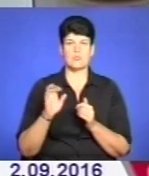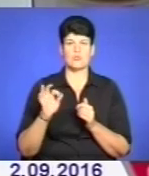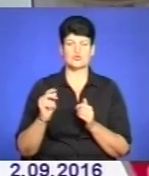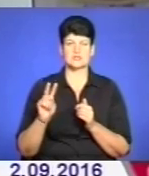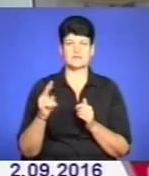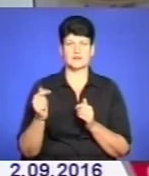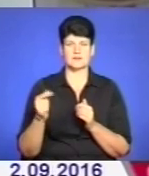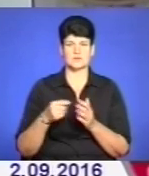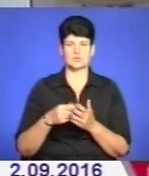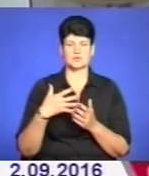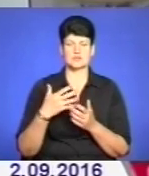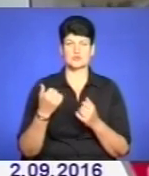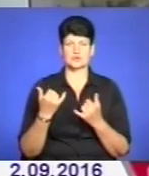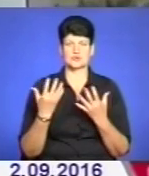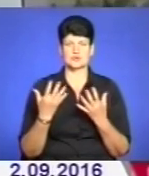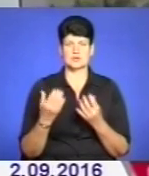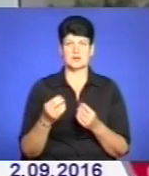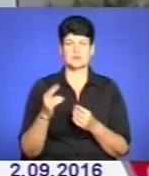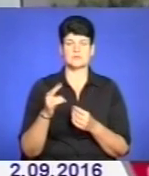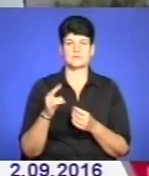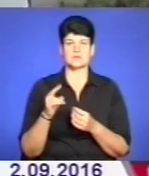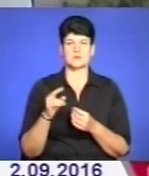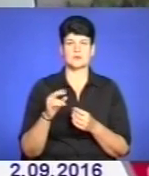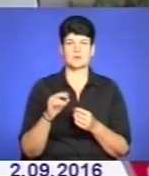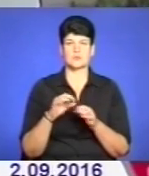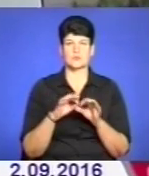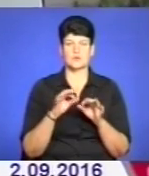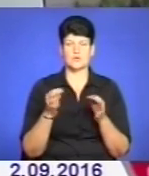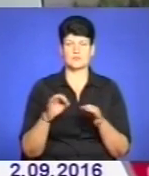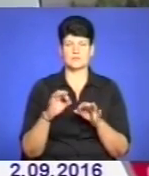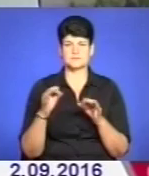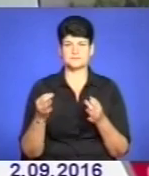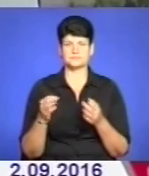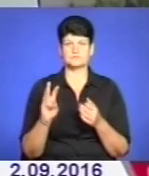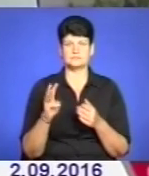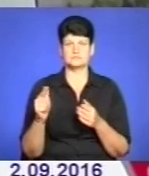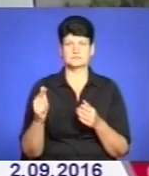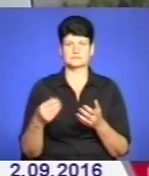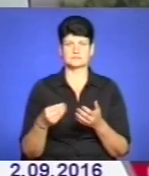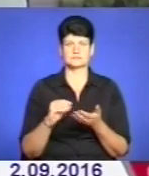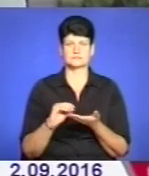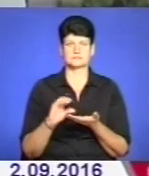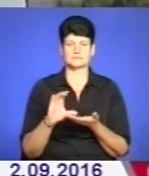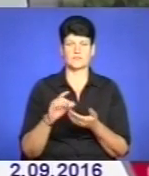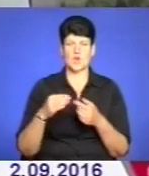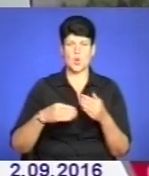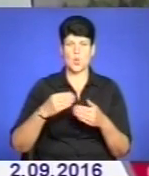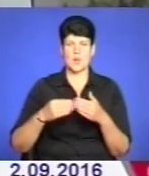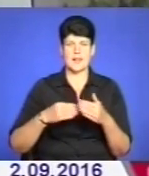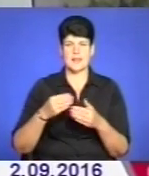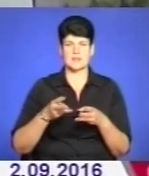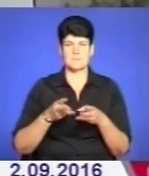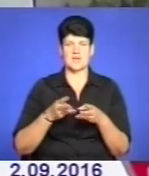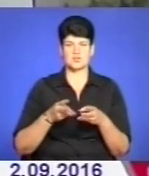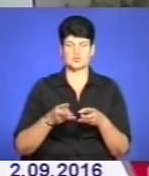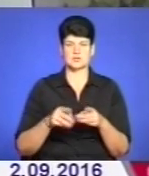нинішнього дня от Другобицькі на 3 гривні, шинковані теж 3 гривні. Що ще? Рулети печені